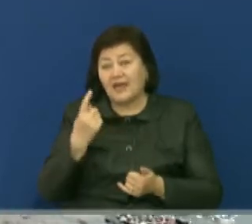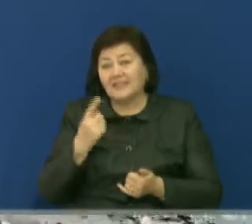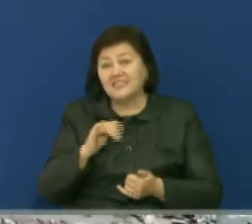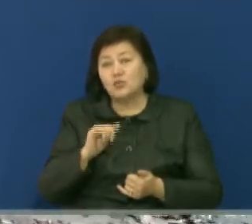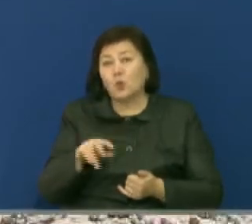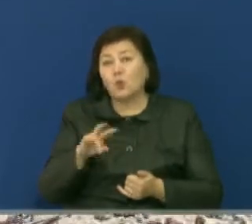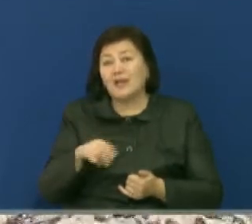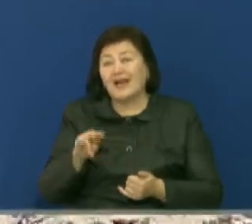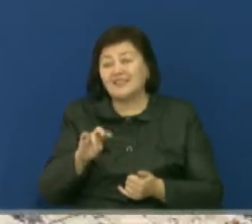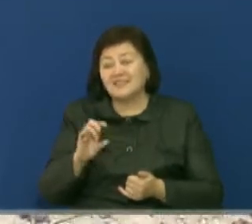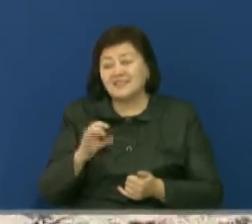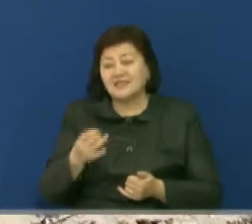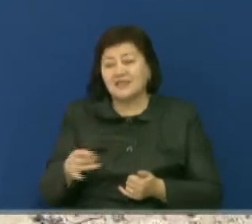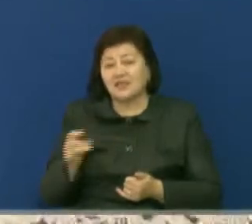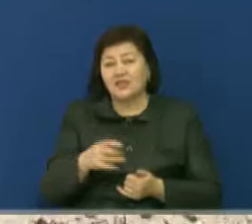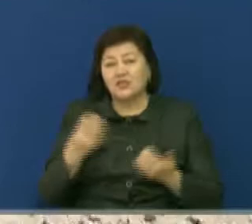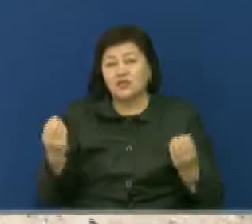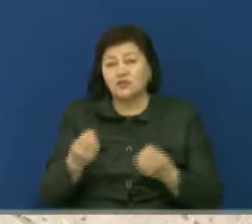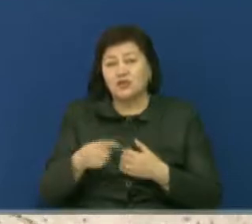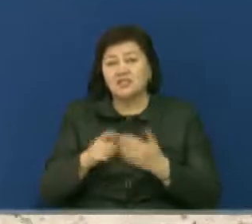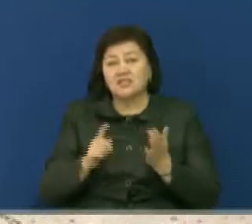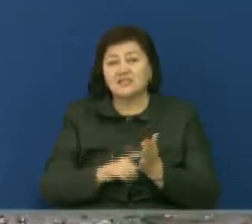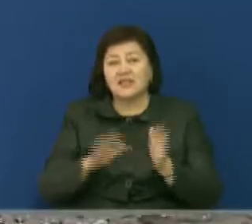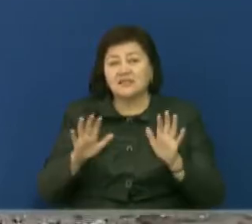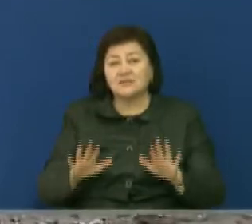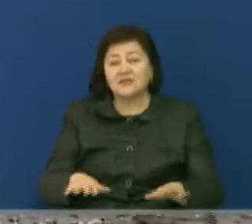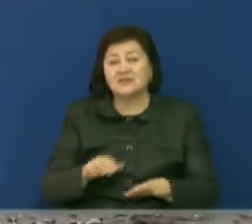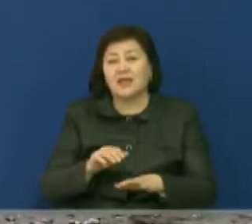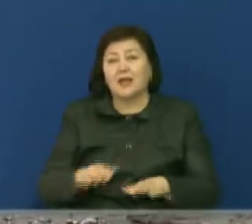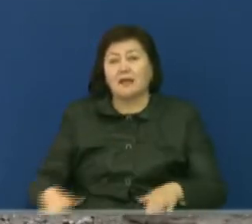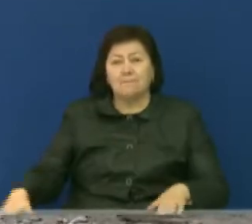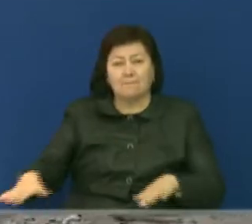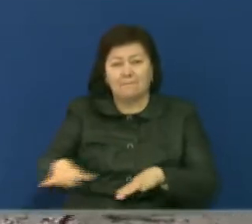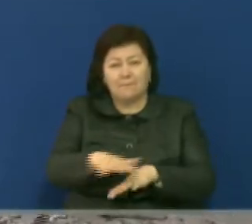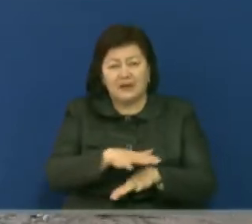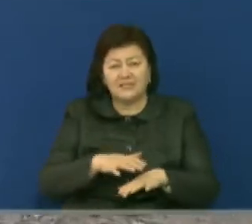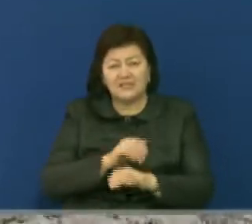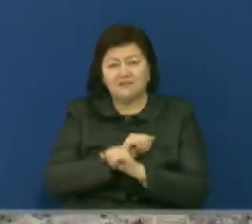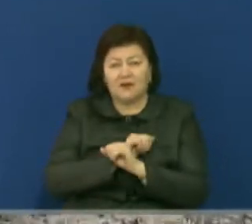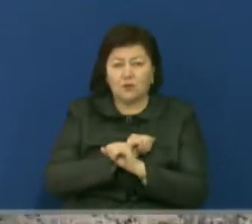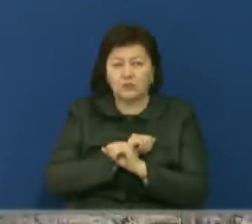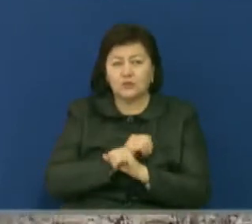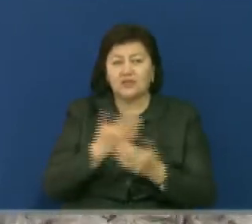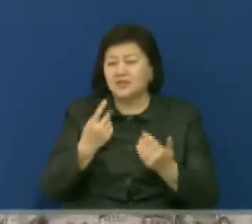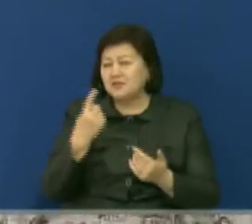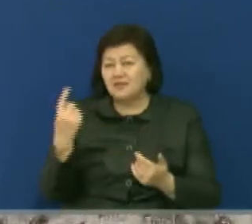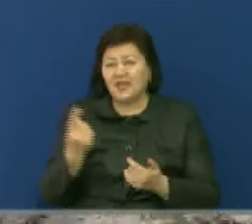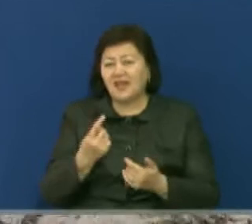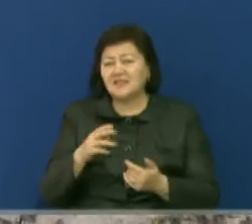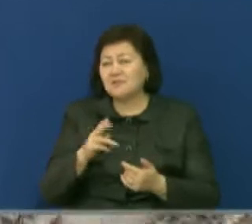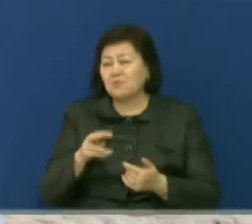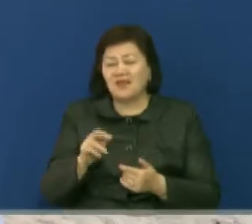будут действовать 16 мест массового отдыха. Проверки, проведенные спасателями, показали, что на сегодняшний день ни один пляж не готов к